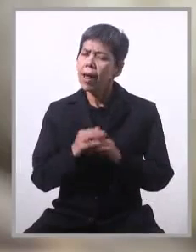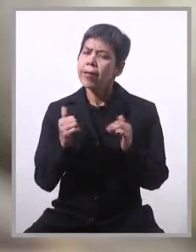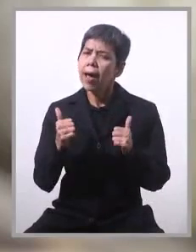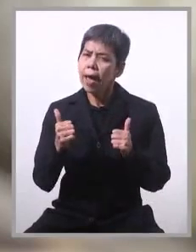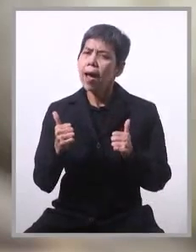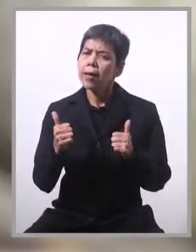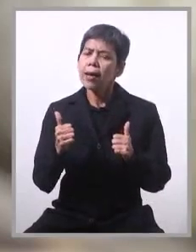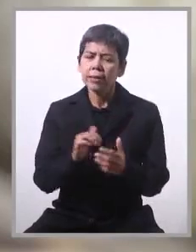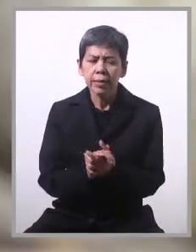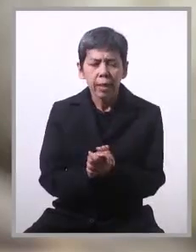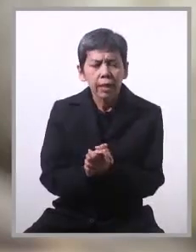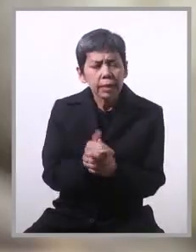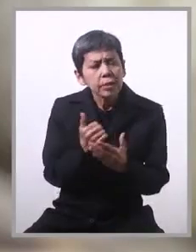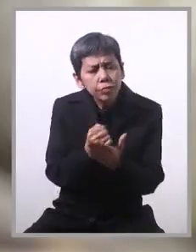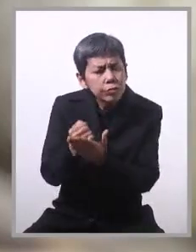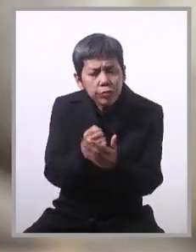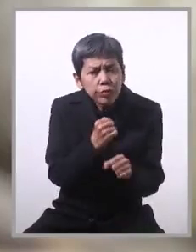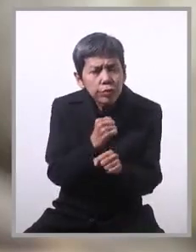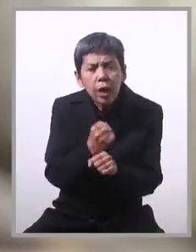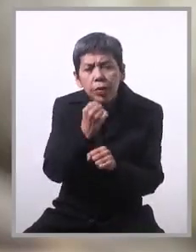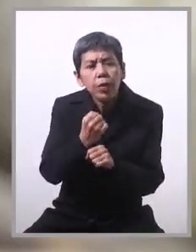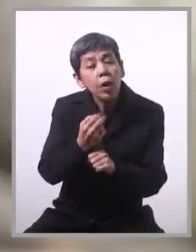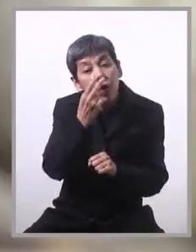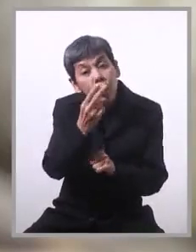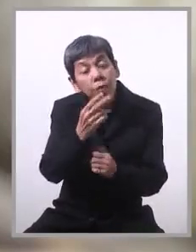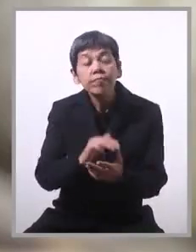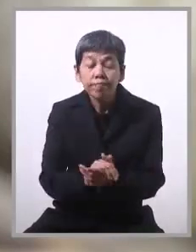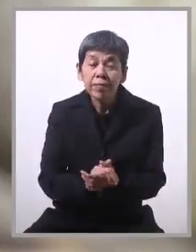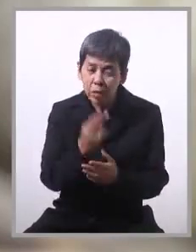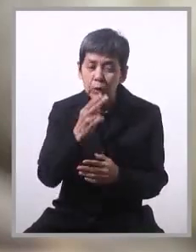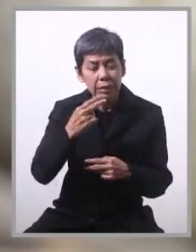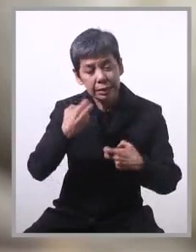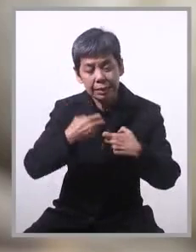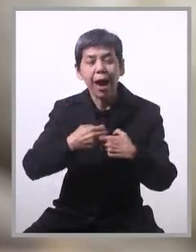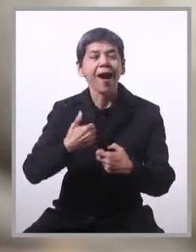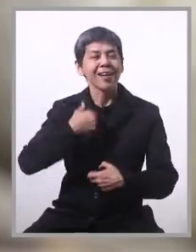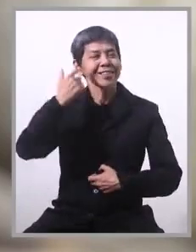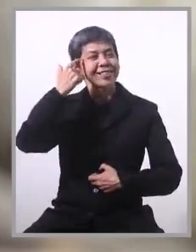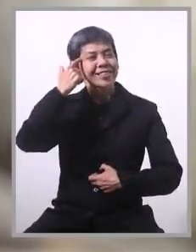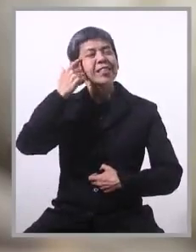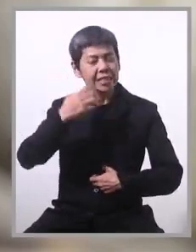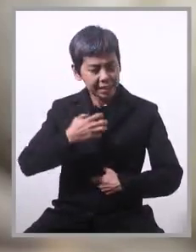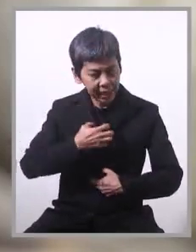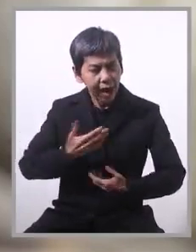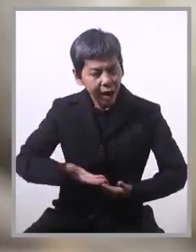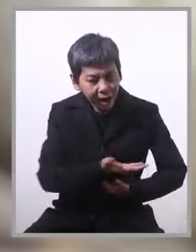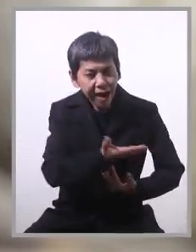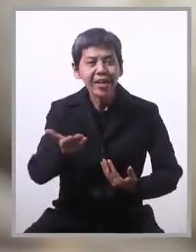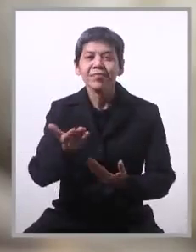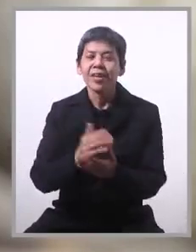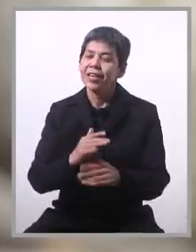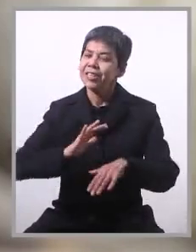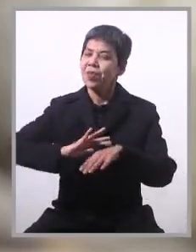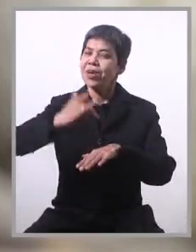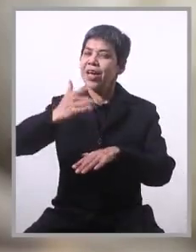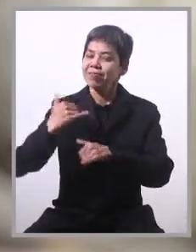ว่าโอเคตรงนี้อาจจะแบ่งปันนะคะบรรยากาศเนี้ยมันค่อนข้างหายากก ็ เลยมีความคิดว่าอยากแบ่งปันให้ค